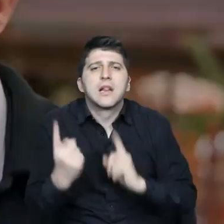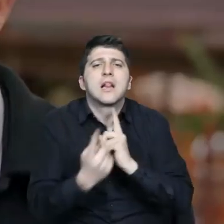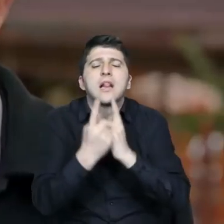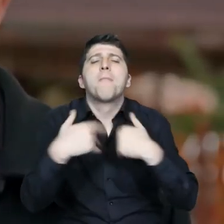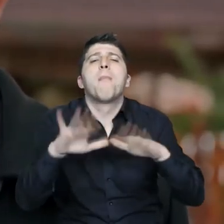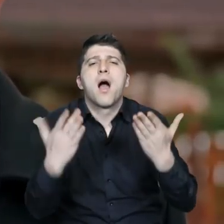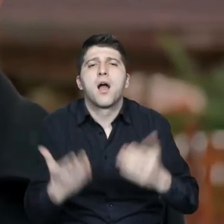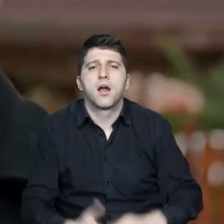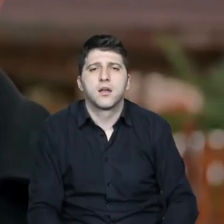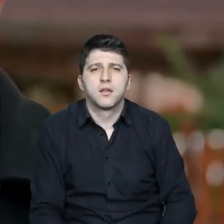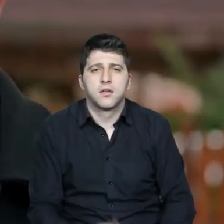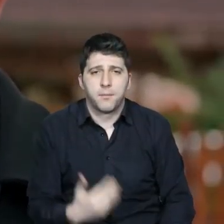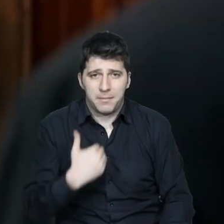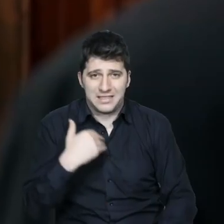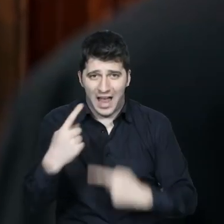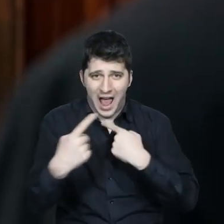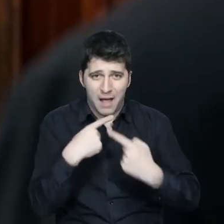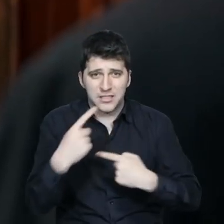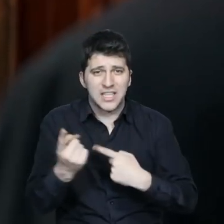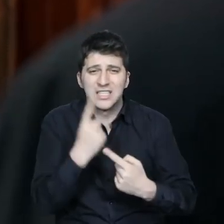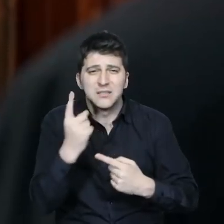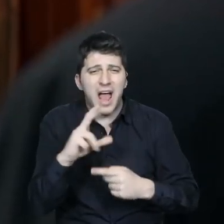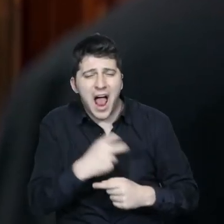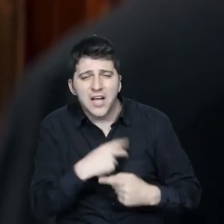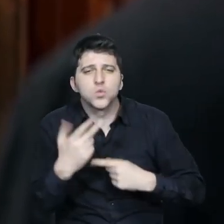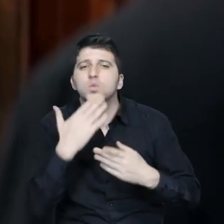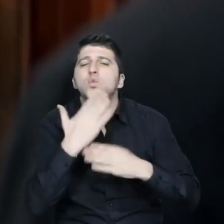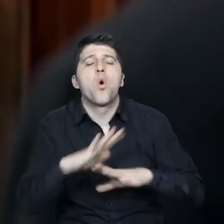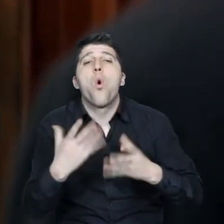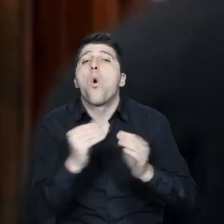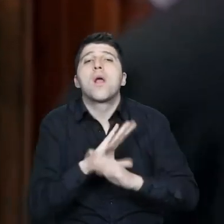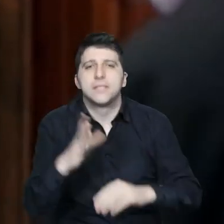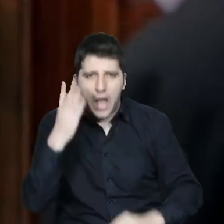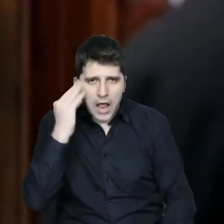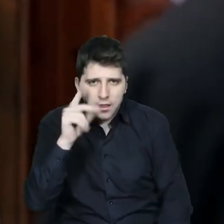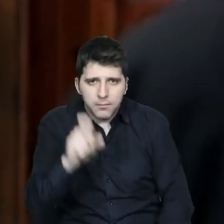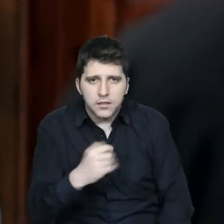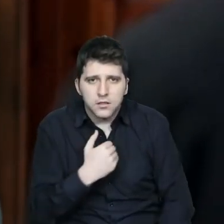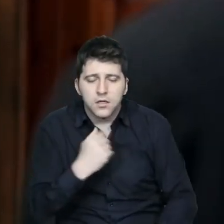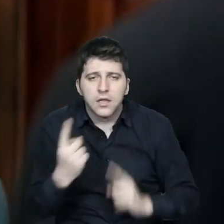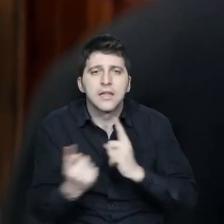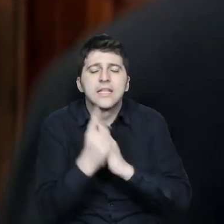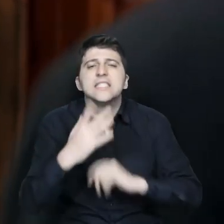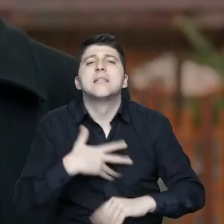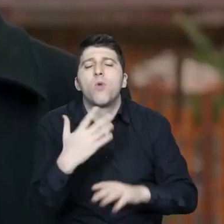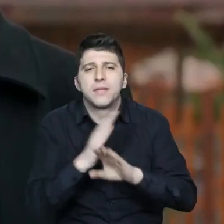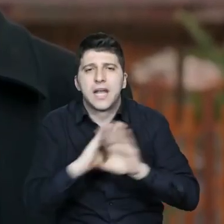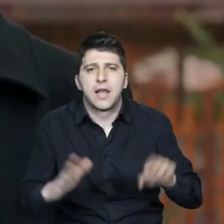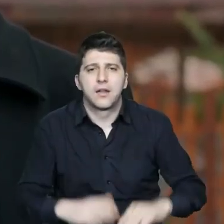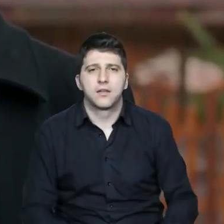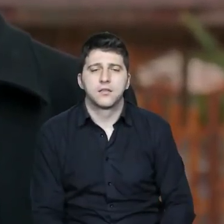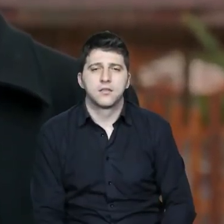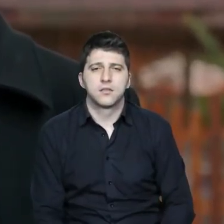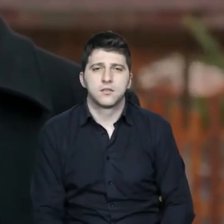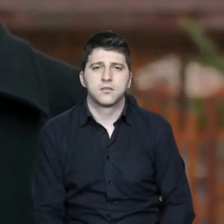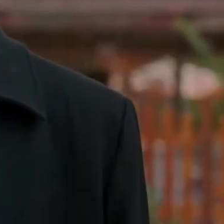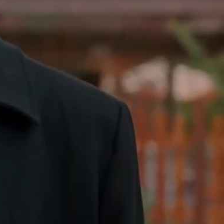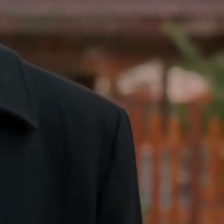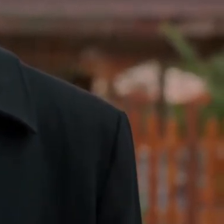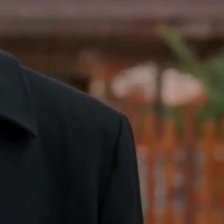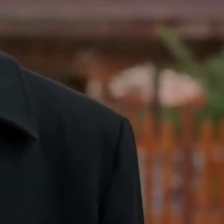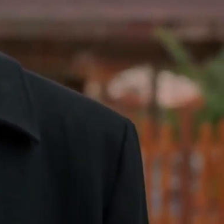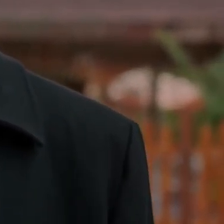karşıma. Bizim seninle aramızda hiçbir şey olmadı ve olamazdı, anladın mı beni? Çıkma karşıma artık, yeter. Eve